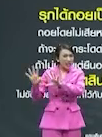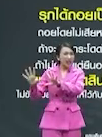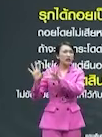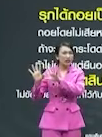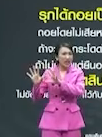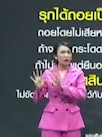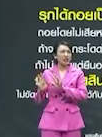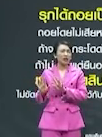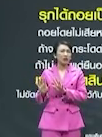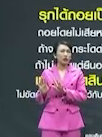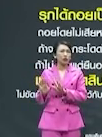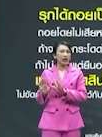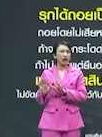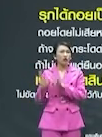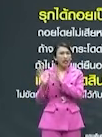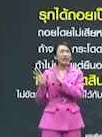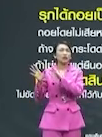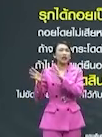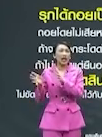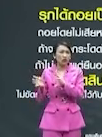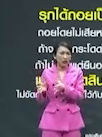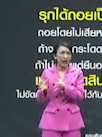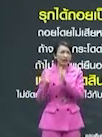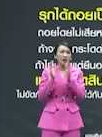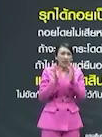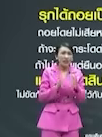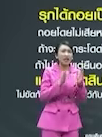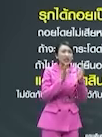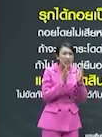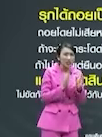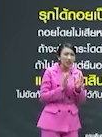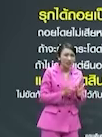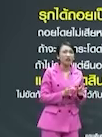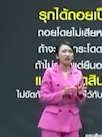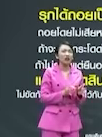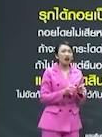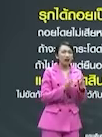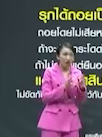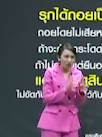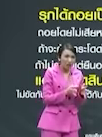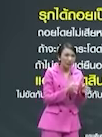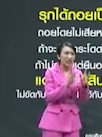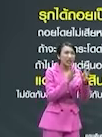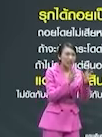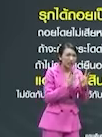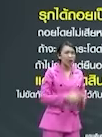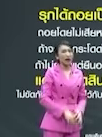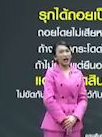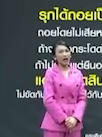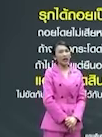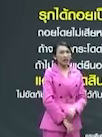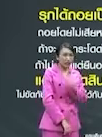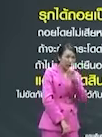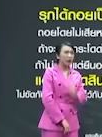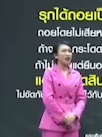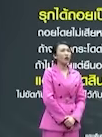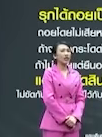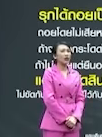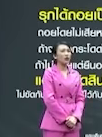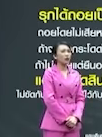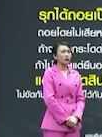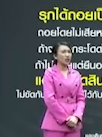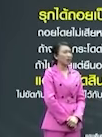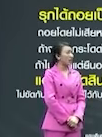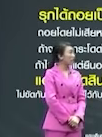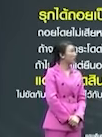แต่อย่าลืมว่าตามรัฐธรรมนูญเนี่ยคุณไม่ทานจะเป็นนายกได้ต้องได้เสียงกึ่งหนึ่งของสมาชิกรัฐสภาดิฉันถามคำเดียว